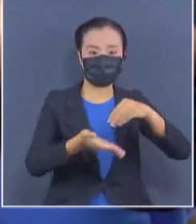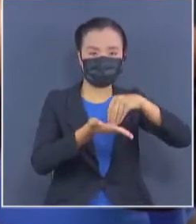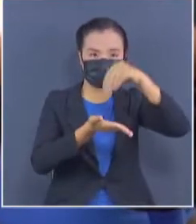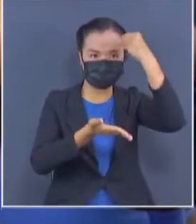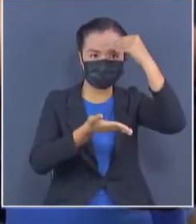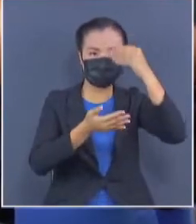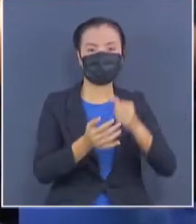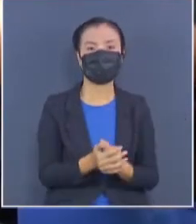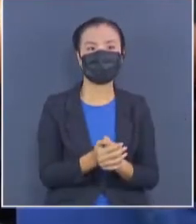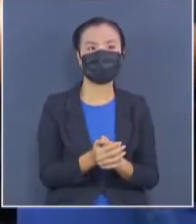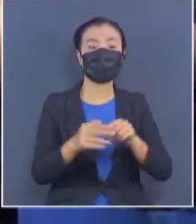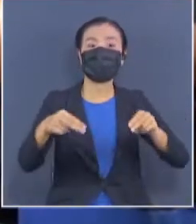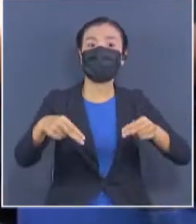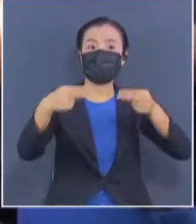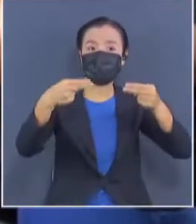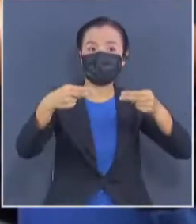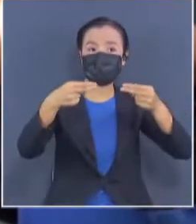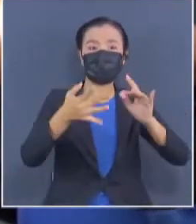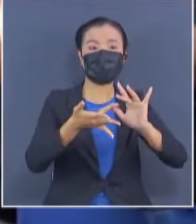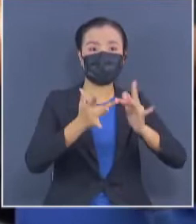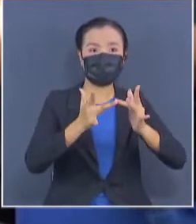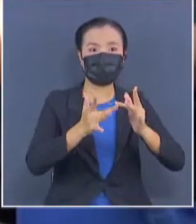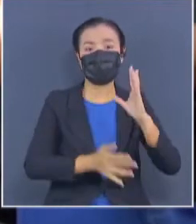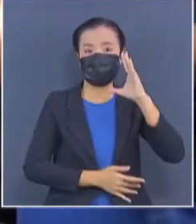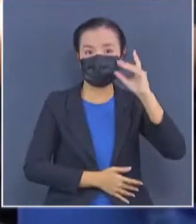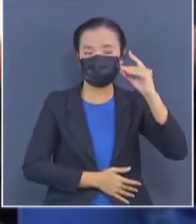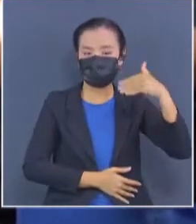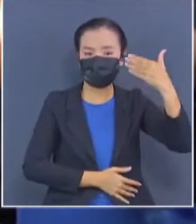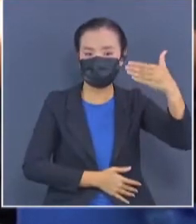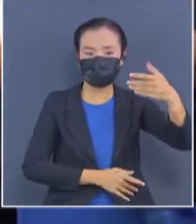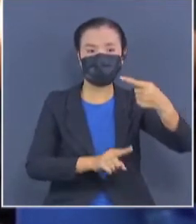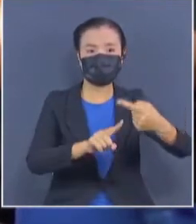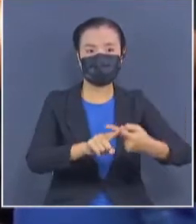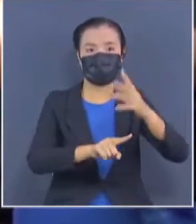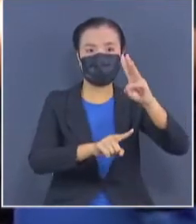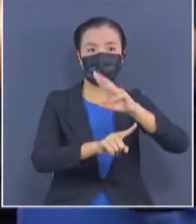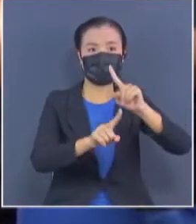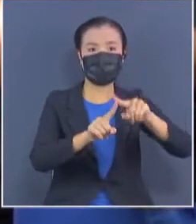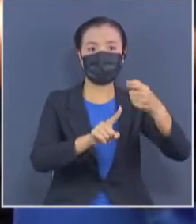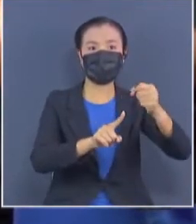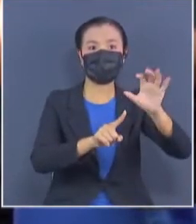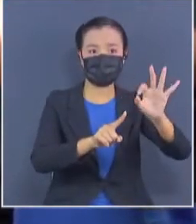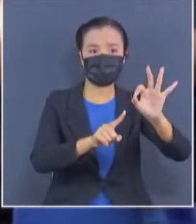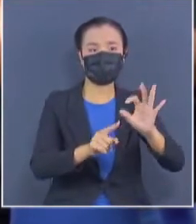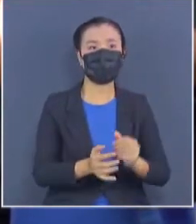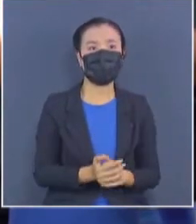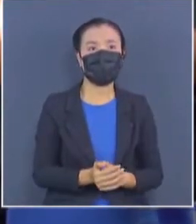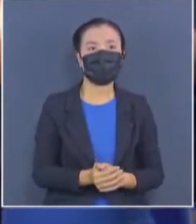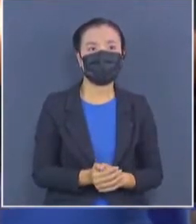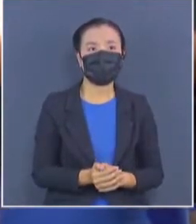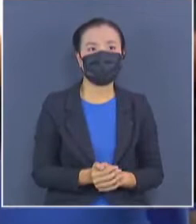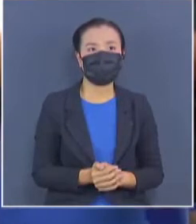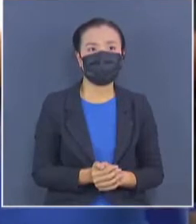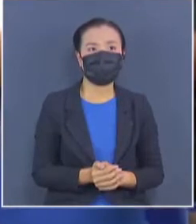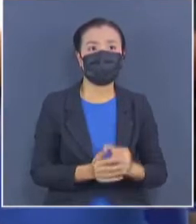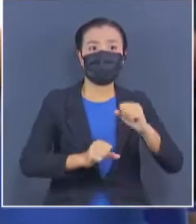ปเนื้อหาออนไลน์ตั้งแต่วันพรุ่งนี้จนถึงวันที่ 19เดือนมิถุนายนนะครับผมก็อย่าง